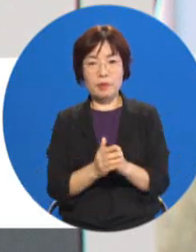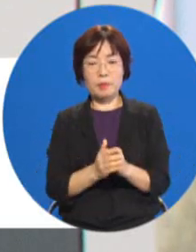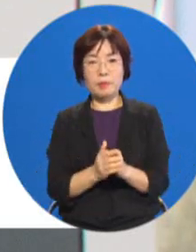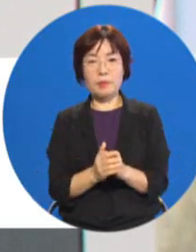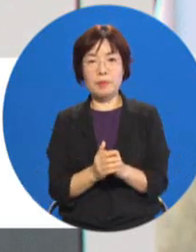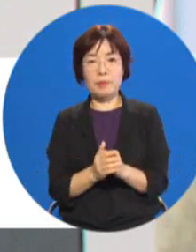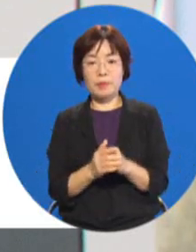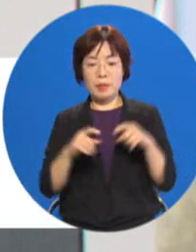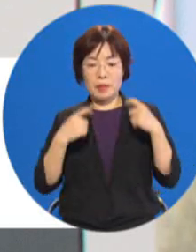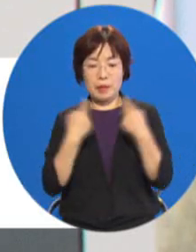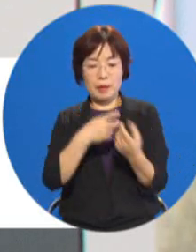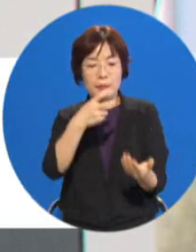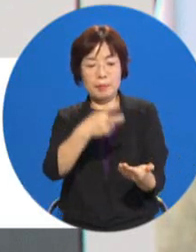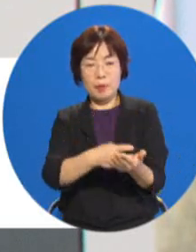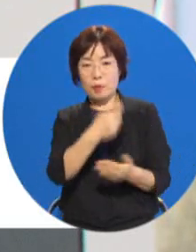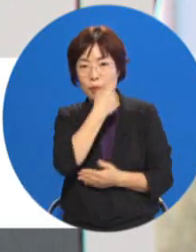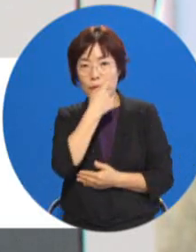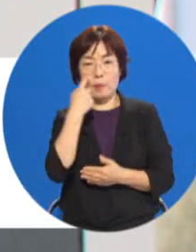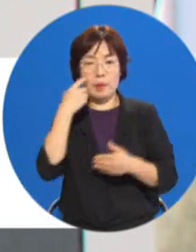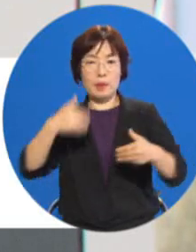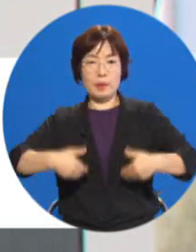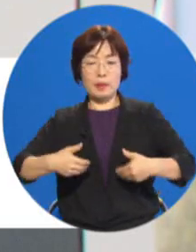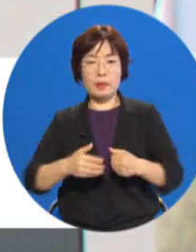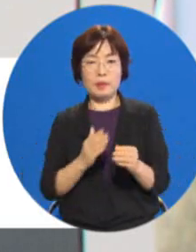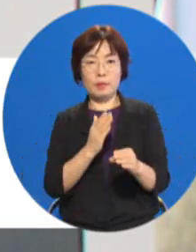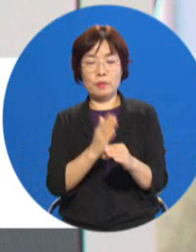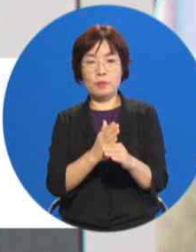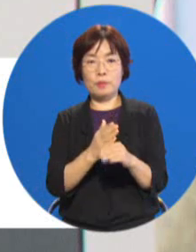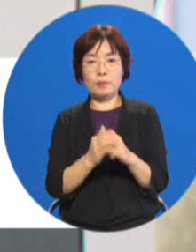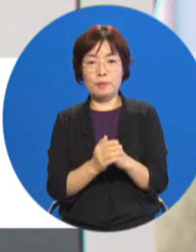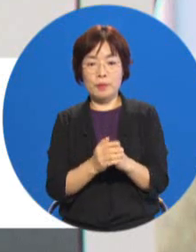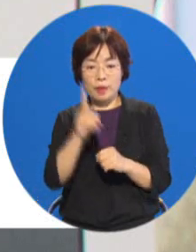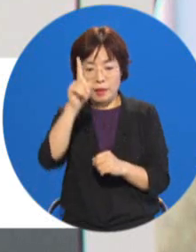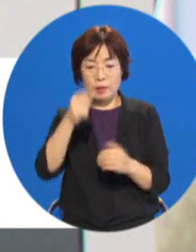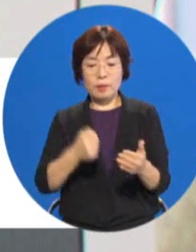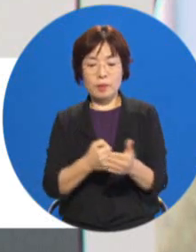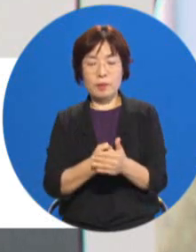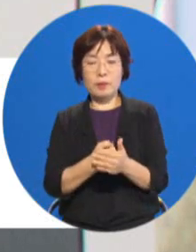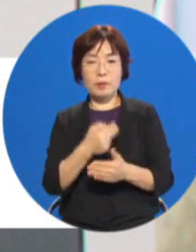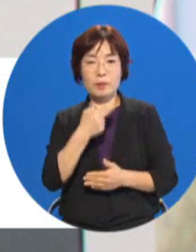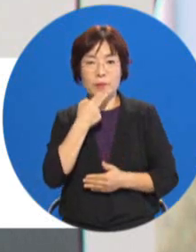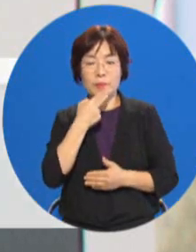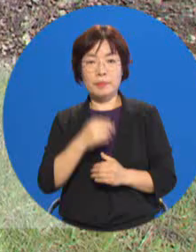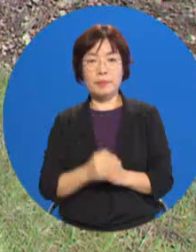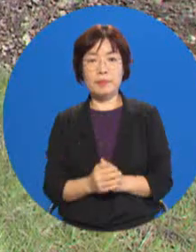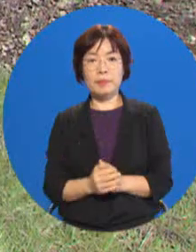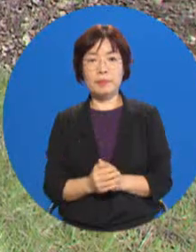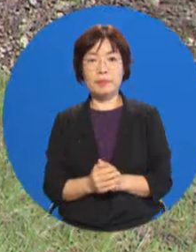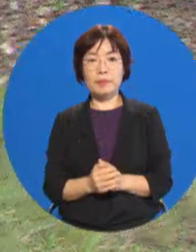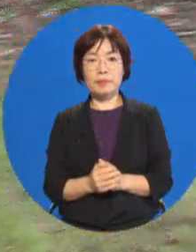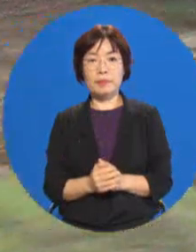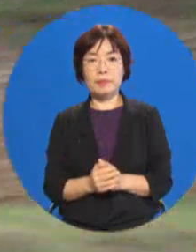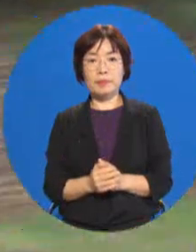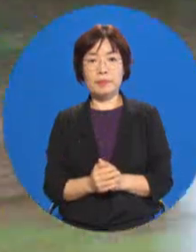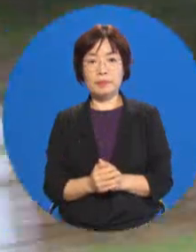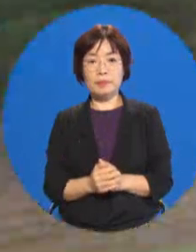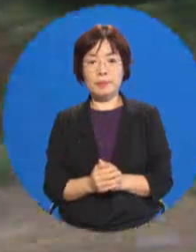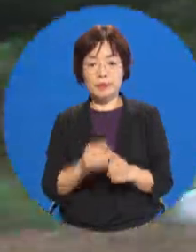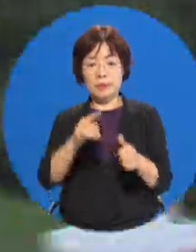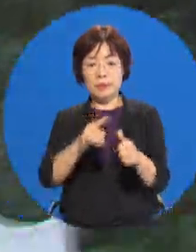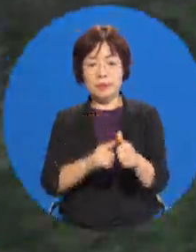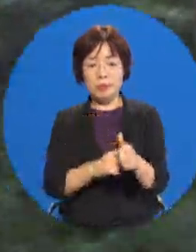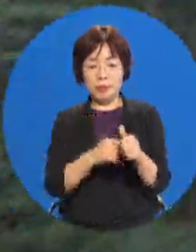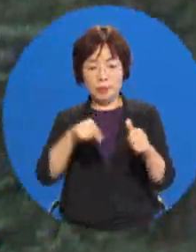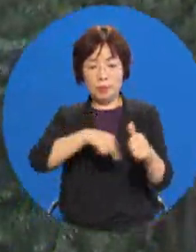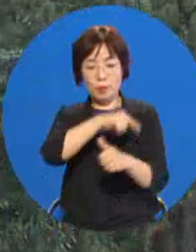상황에서는 개별법 검토가 이루어지고 있는 상황이고요. 아직 아무것도 결정된 바는 아직 없는 상황입니다. 천혜의